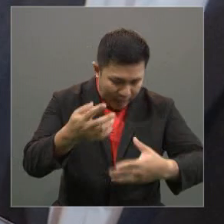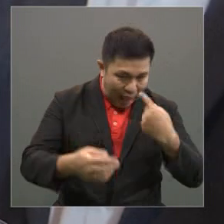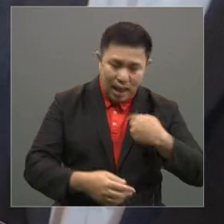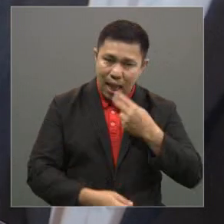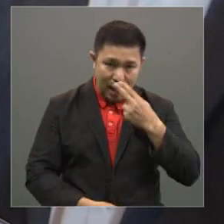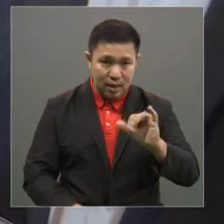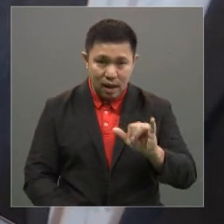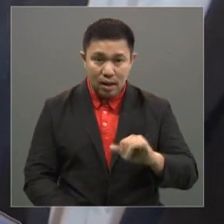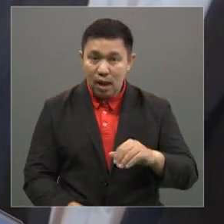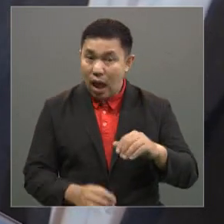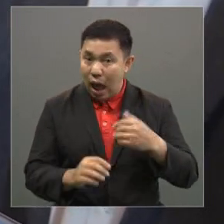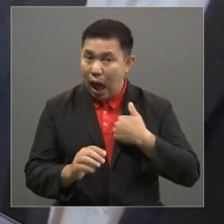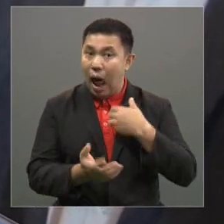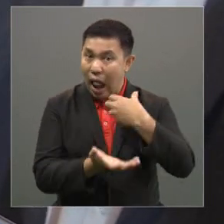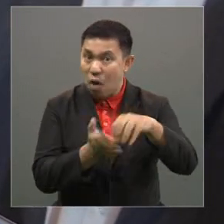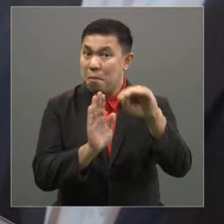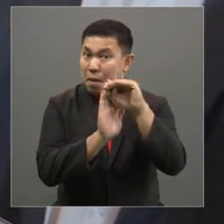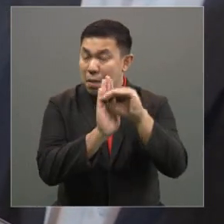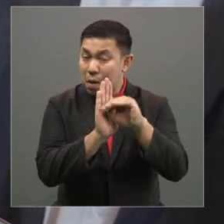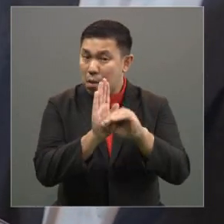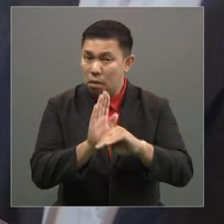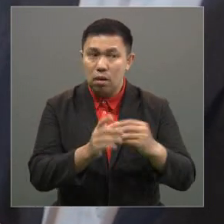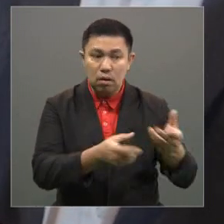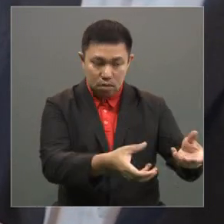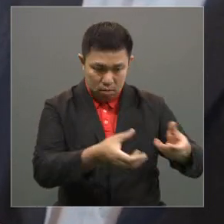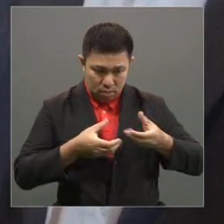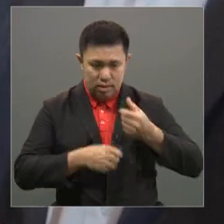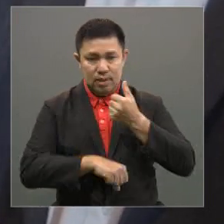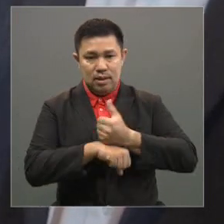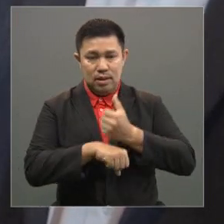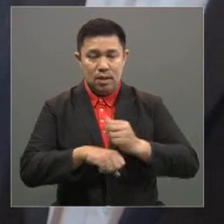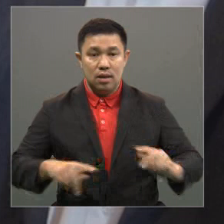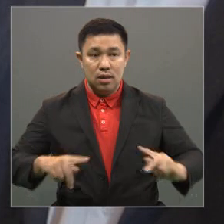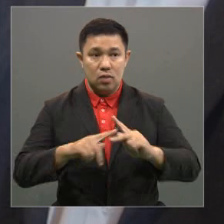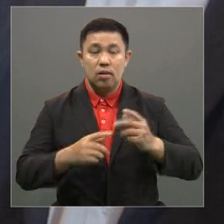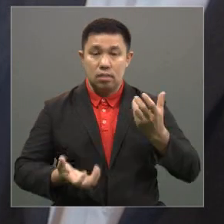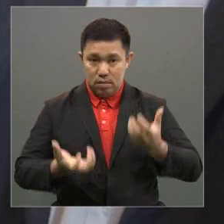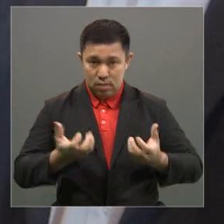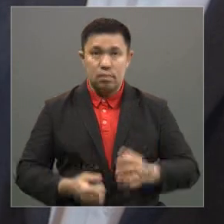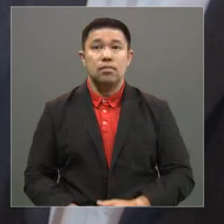เรื่องที่พูดถึงกระบวนการจะต้องเสนอมาที่รัฐมนตรีนะครับ